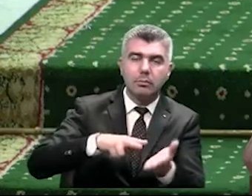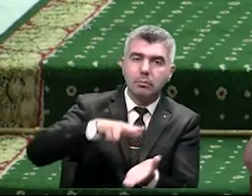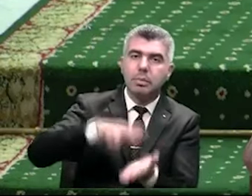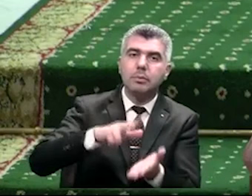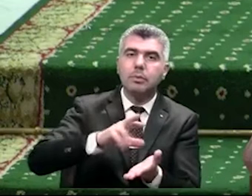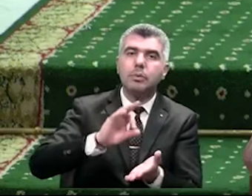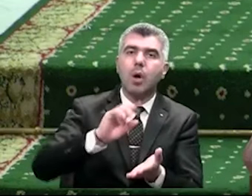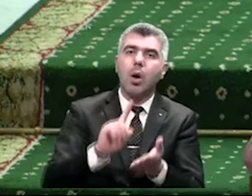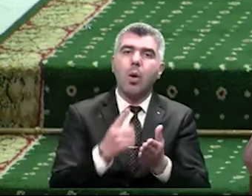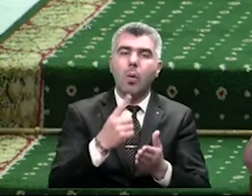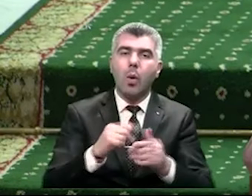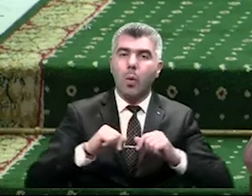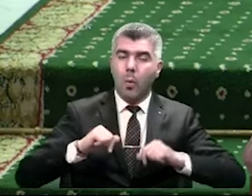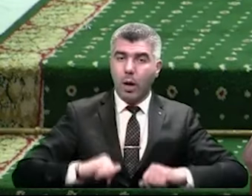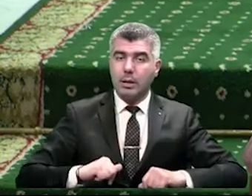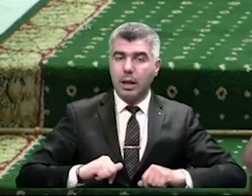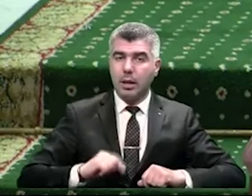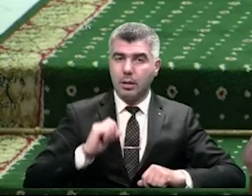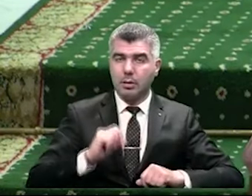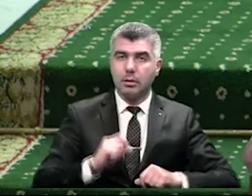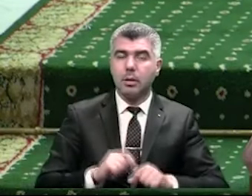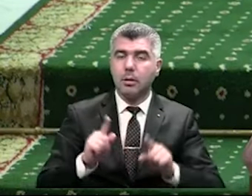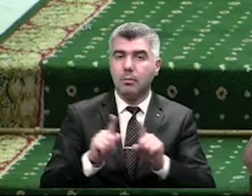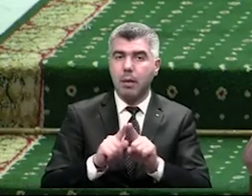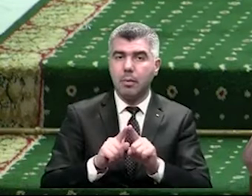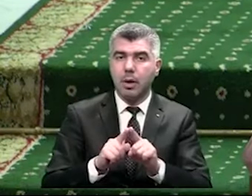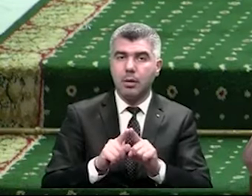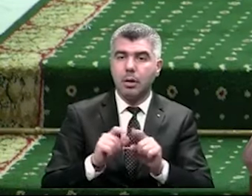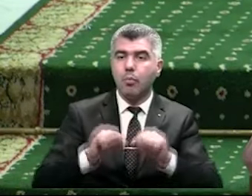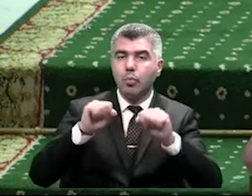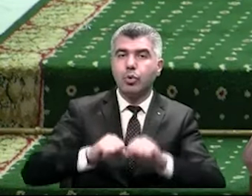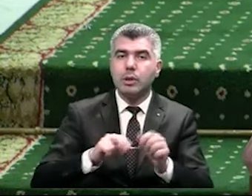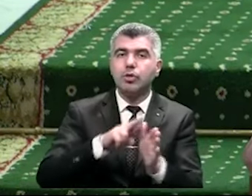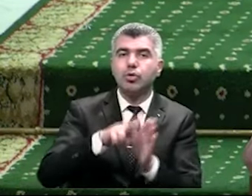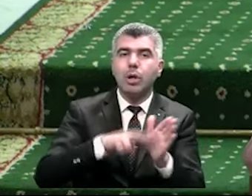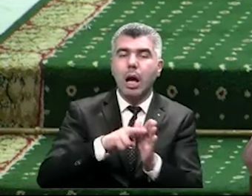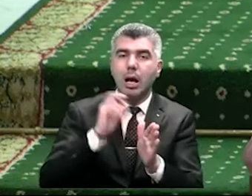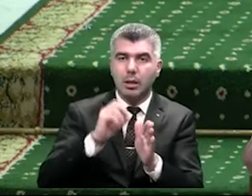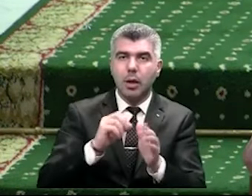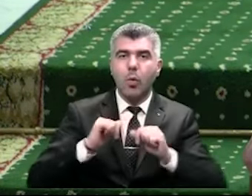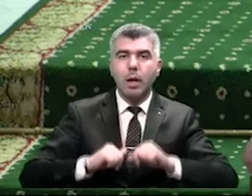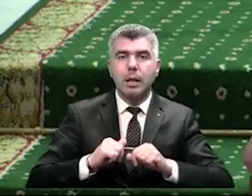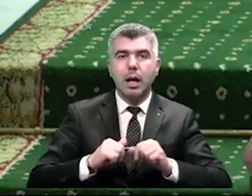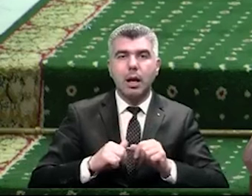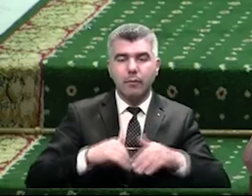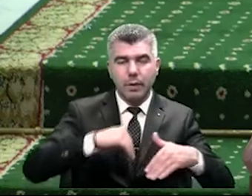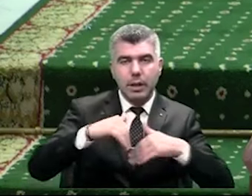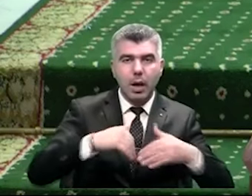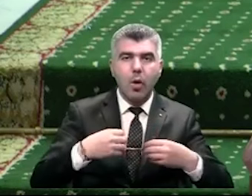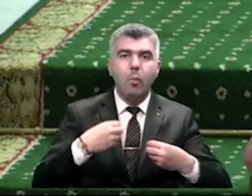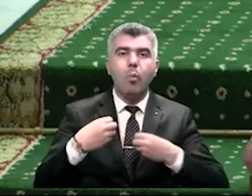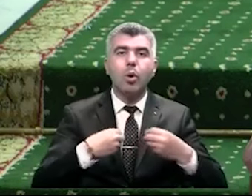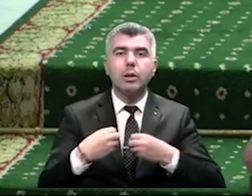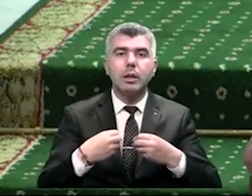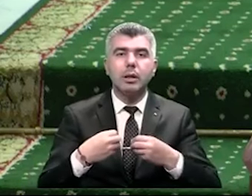عليها تجمع وزاره التجهيز ومجلس جهه درعه تفيلت اضافه الى المديريه العامه للجماعات